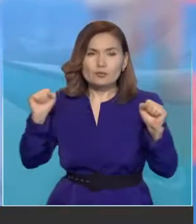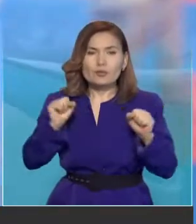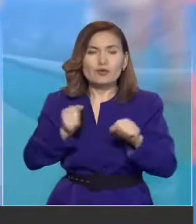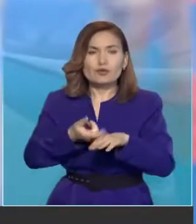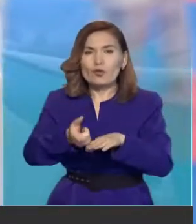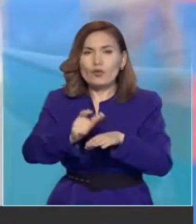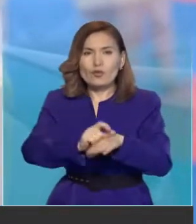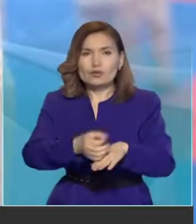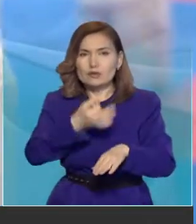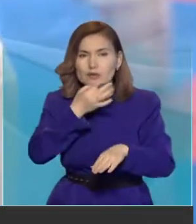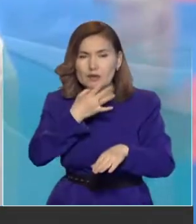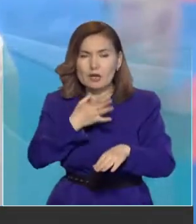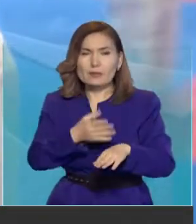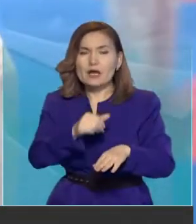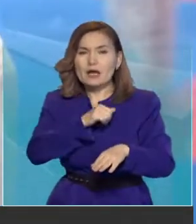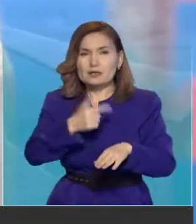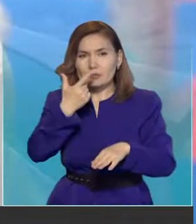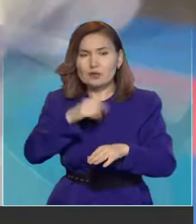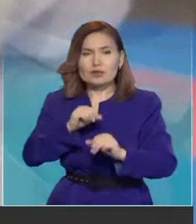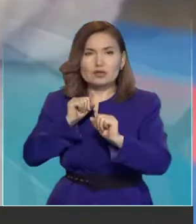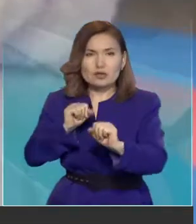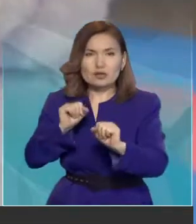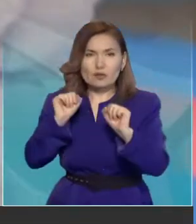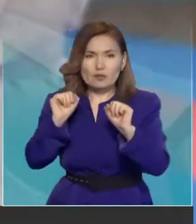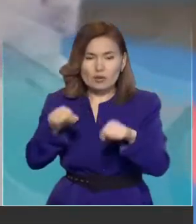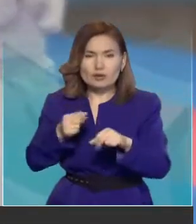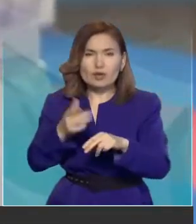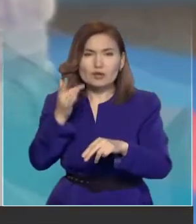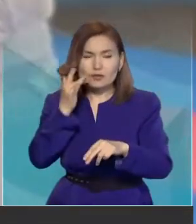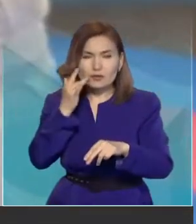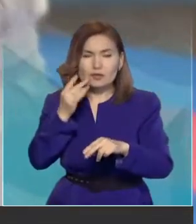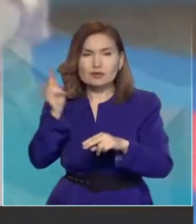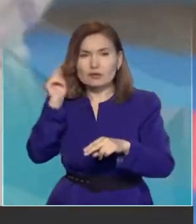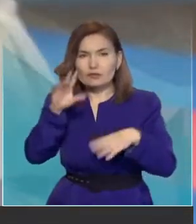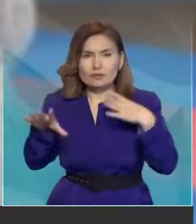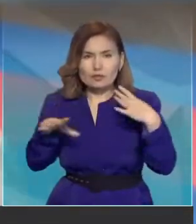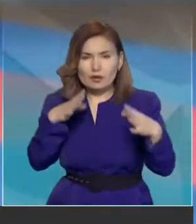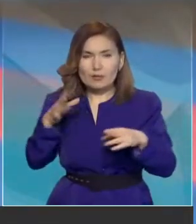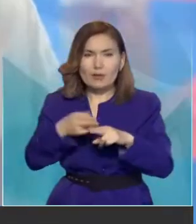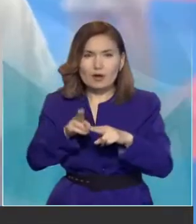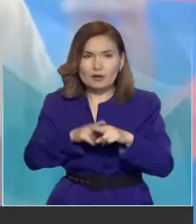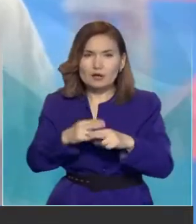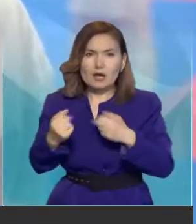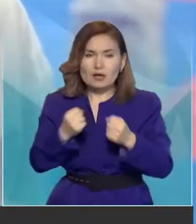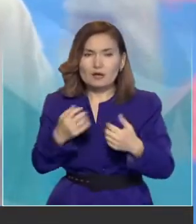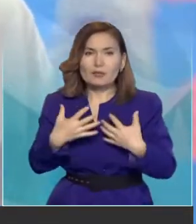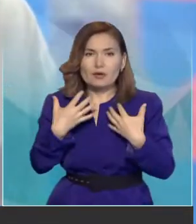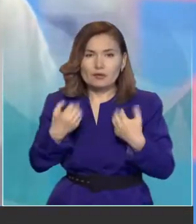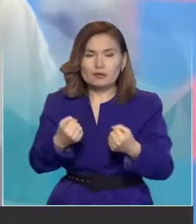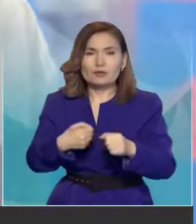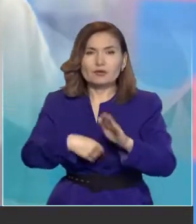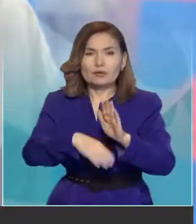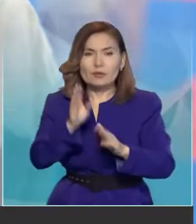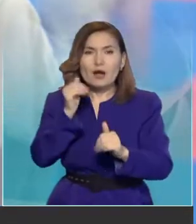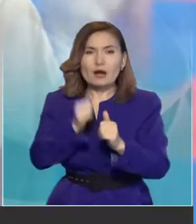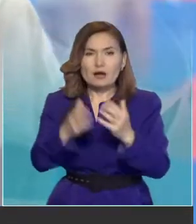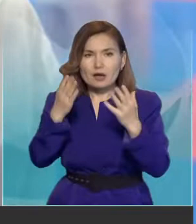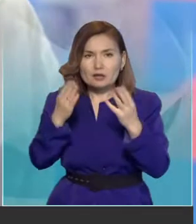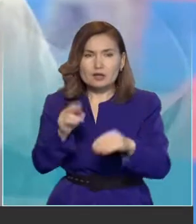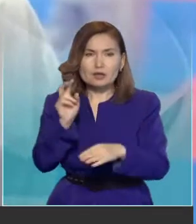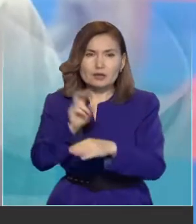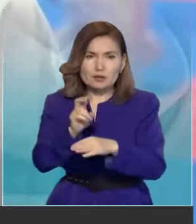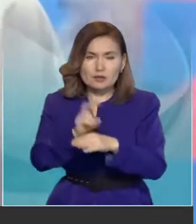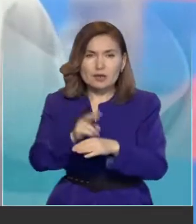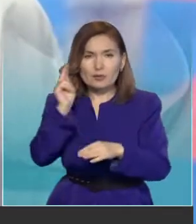ыңғайлы, өз-өзімді қорғай аламын, және бойымды өсіремін, денемді шынықтырамын. Күнде келіп жаттығу істеп кетемін және